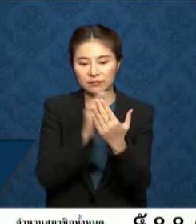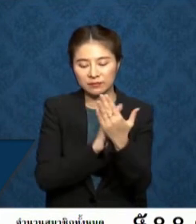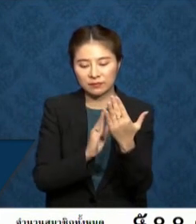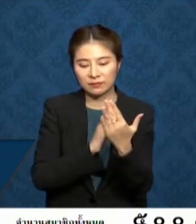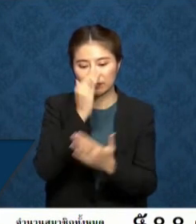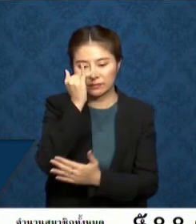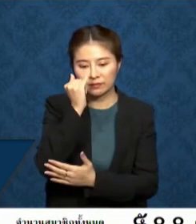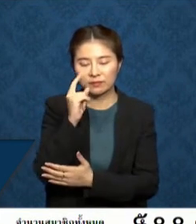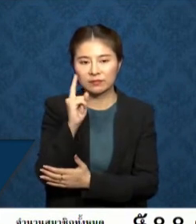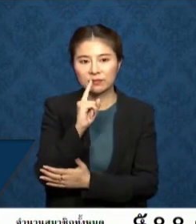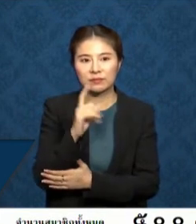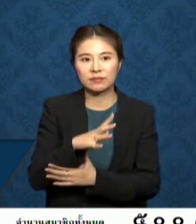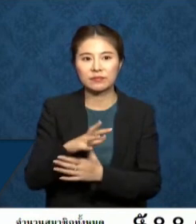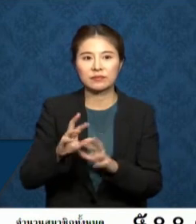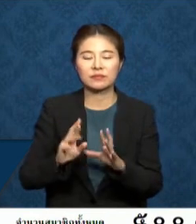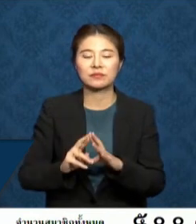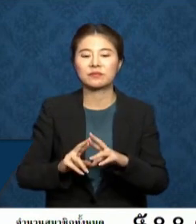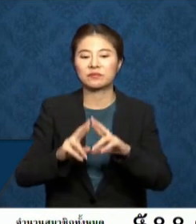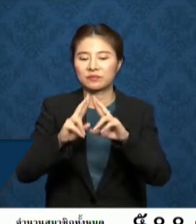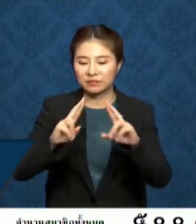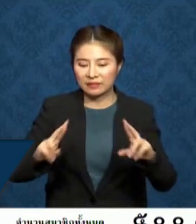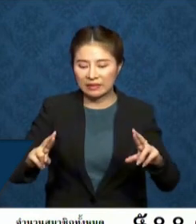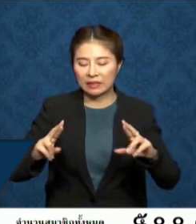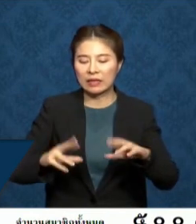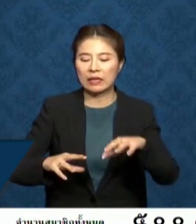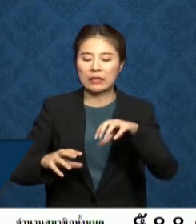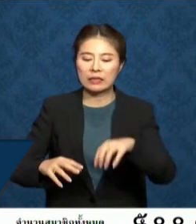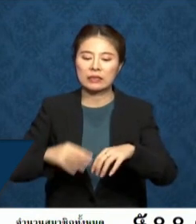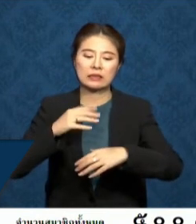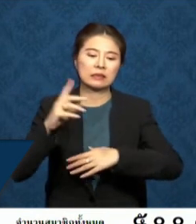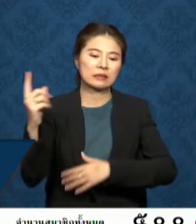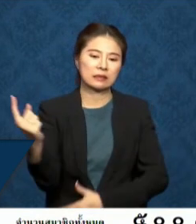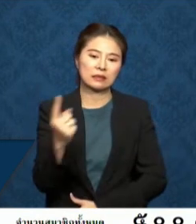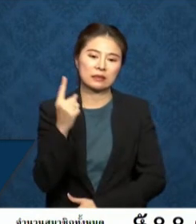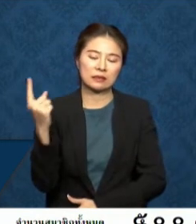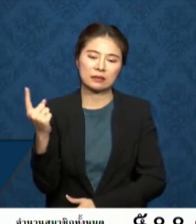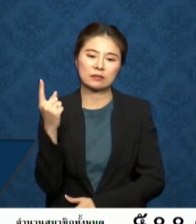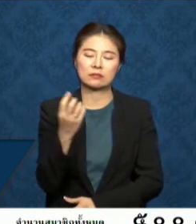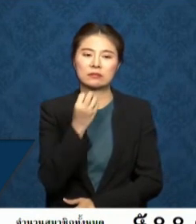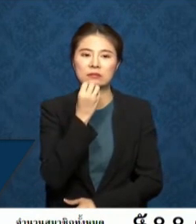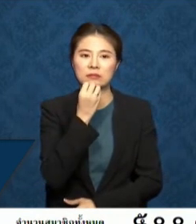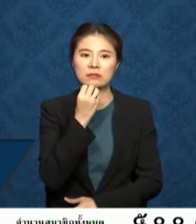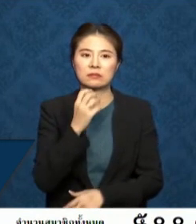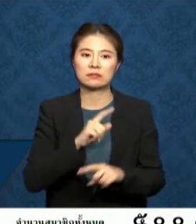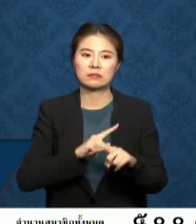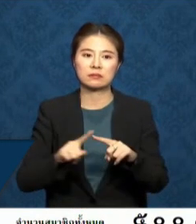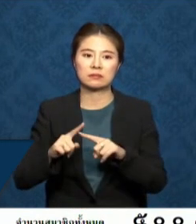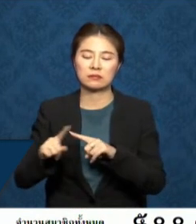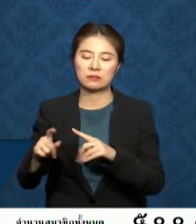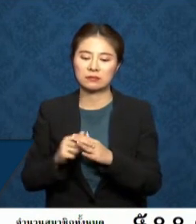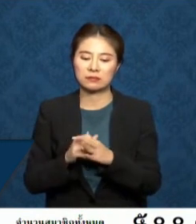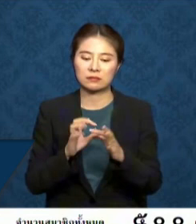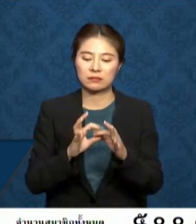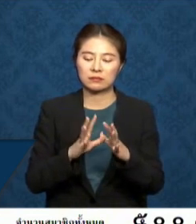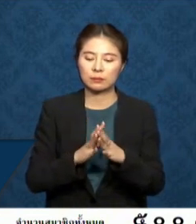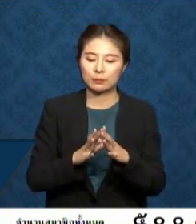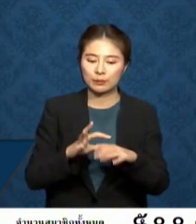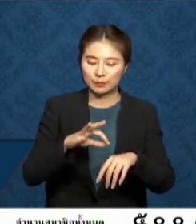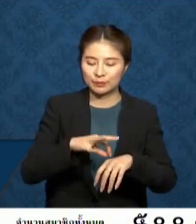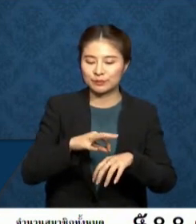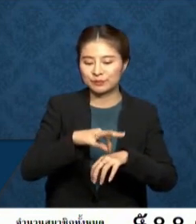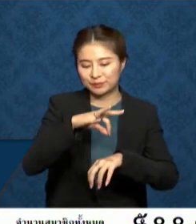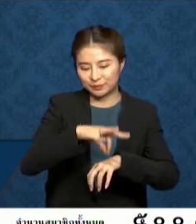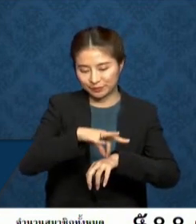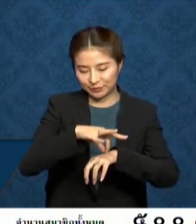ประกอบการสถานที่ท่องเที่ยวต่างๆนะครับร้านค้าหรืออุทยานได้นำสถานที่ตัวเองเนี่ยมาโฆษณ